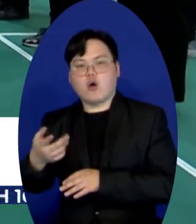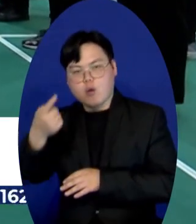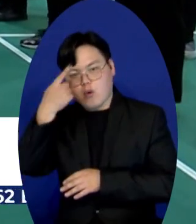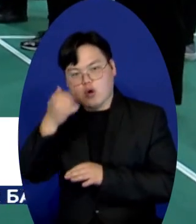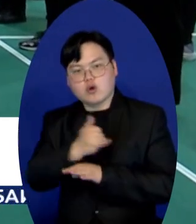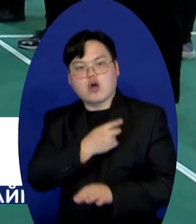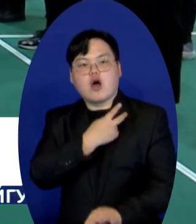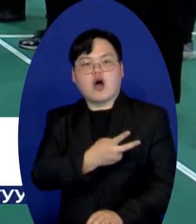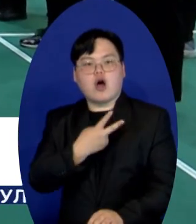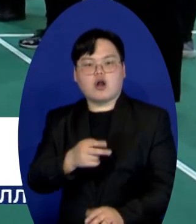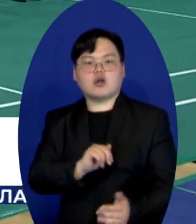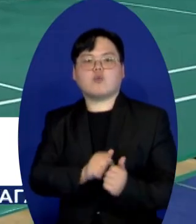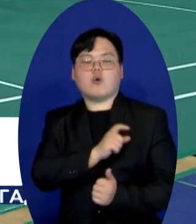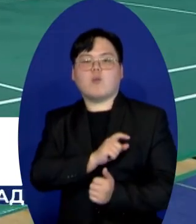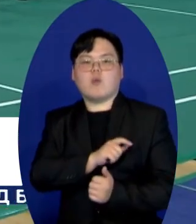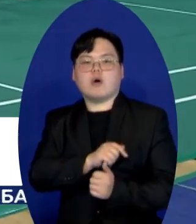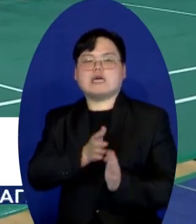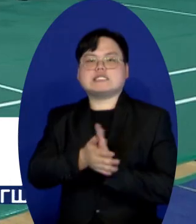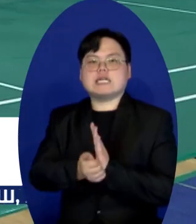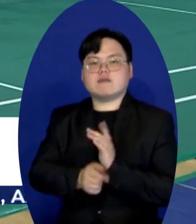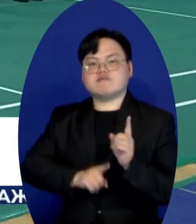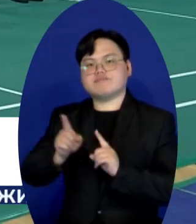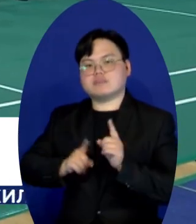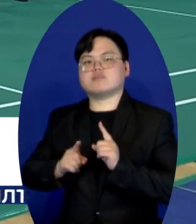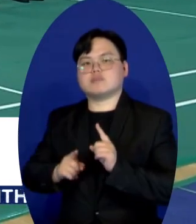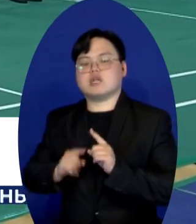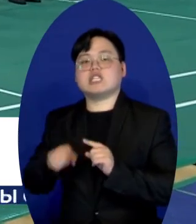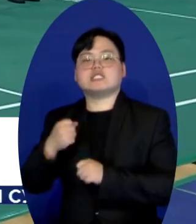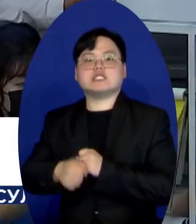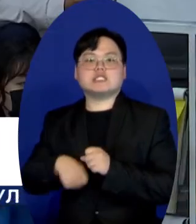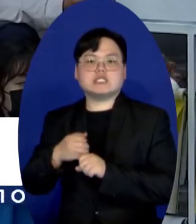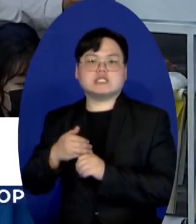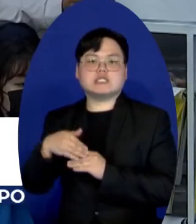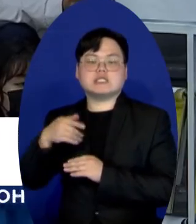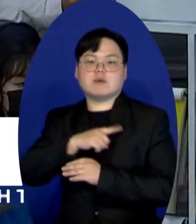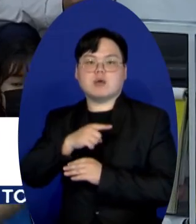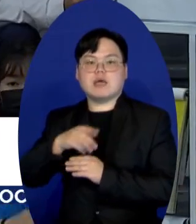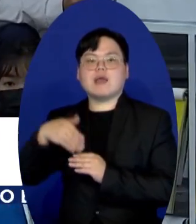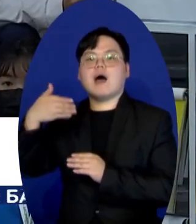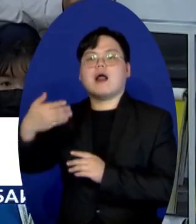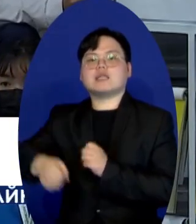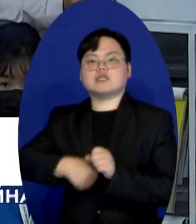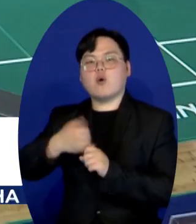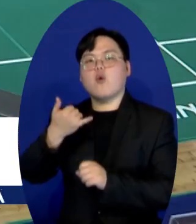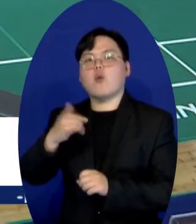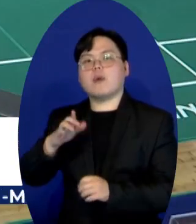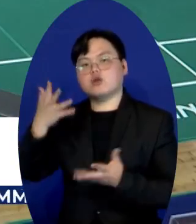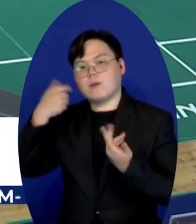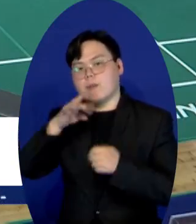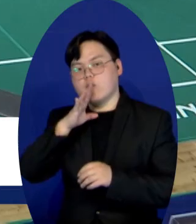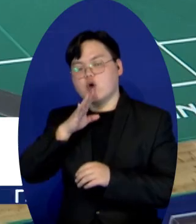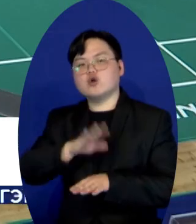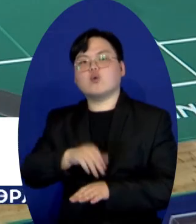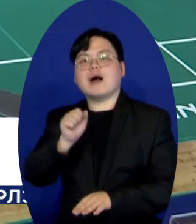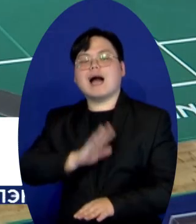улсаас 22 тамирчин ур чадвараас хорин өрсөлдөж байна. Энэ жилийн тэмцээний ирэх жил Улаанбаатар хотод зохион байгуулагдах Зүүн Азийн